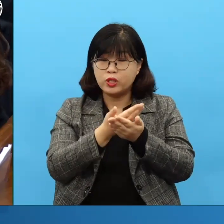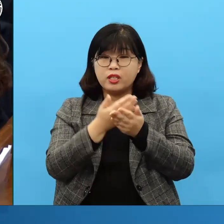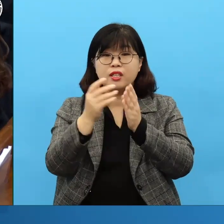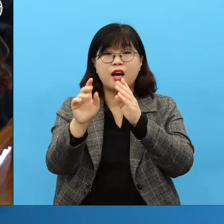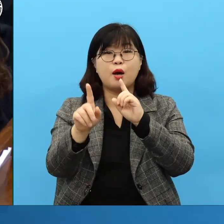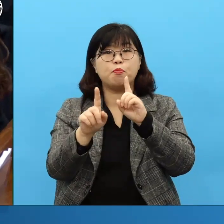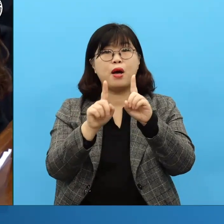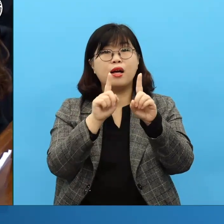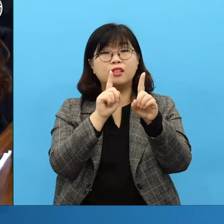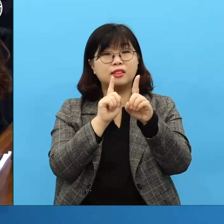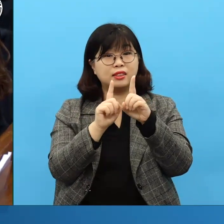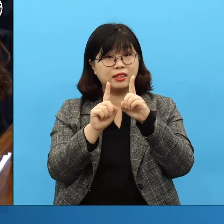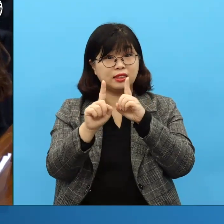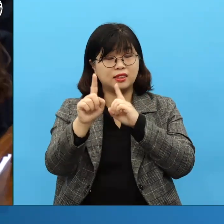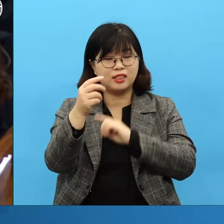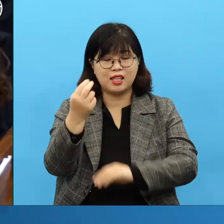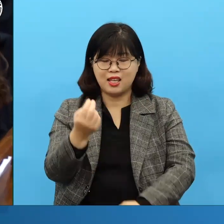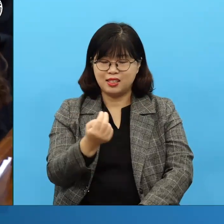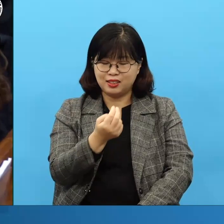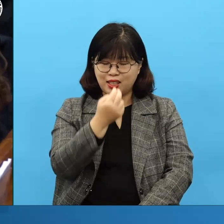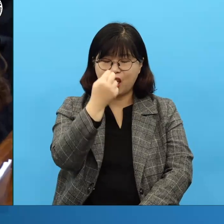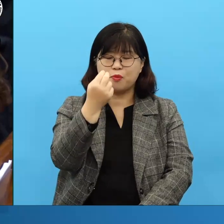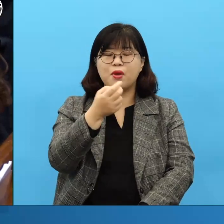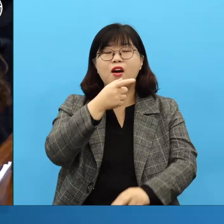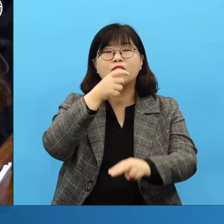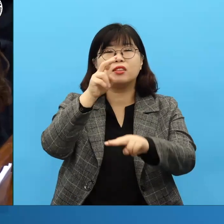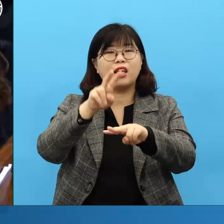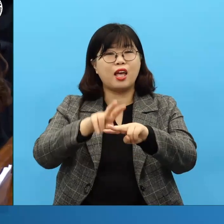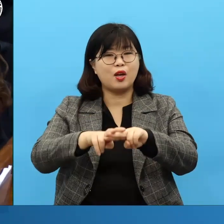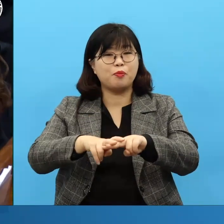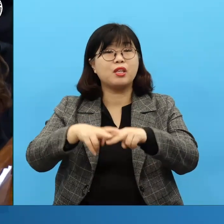아름답고 귀한 말씀